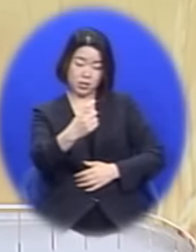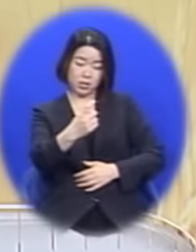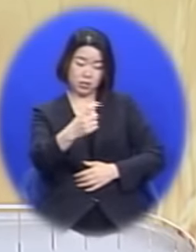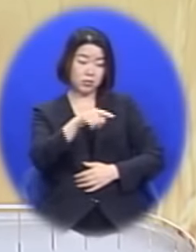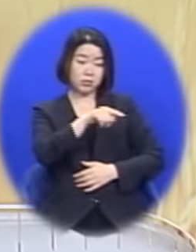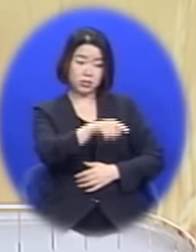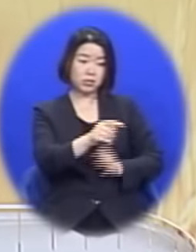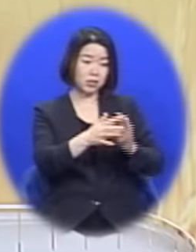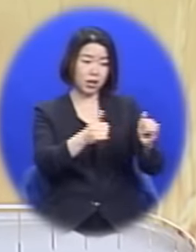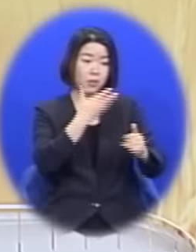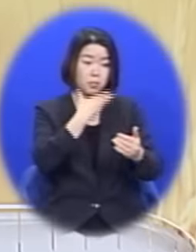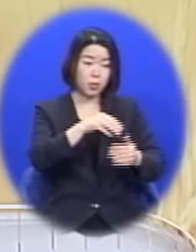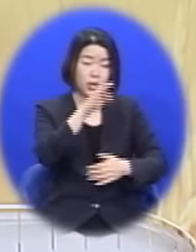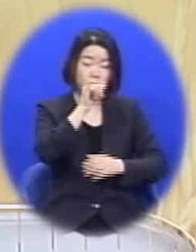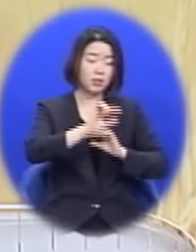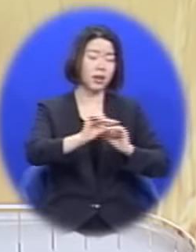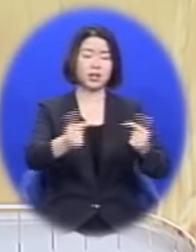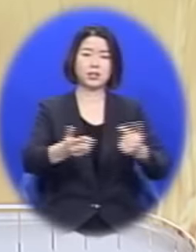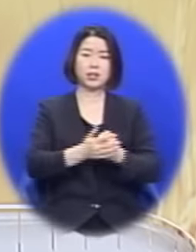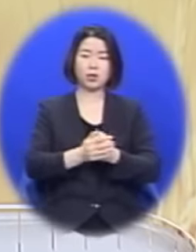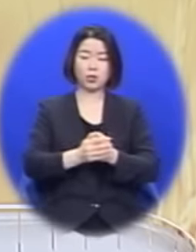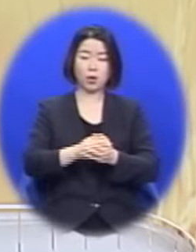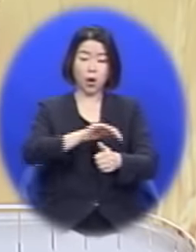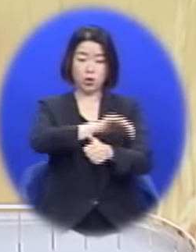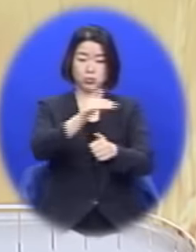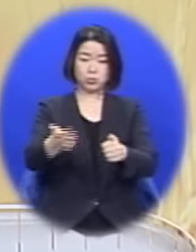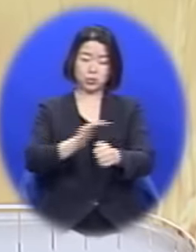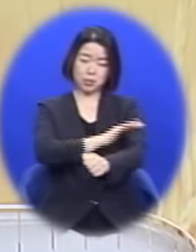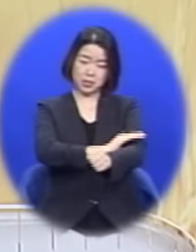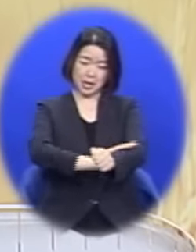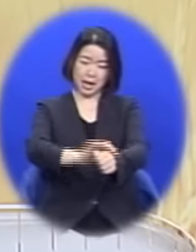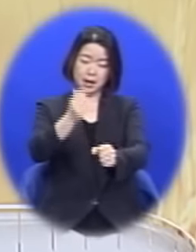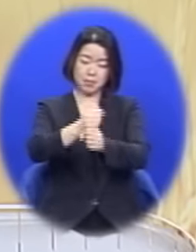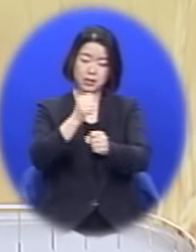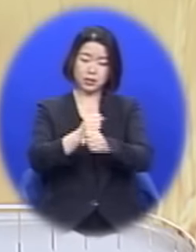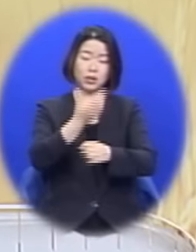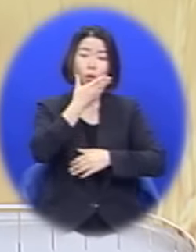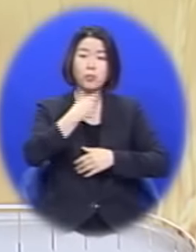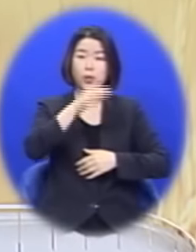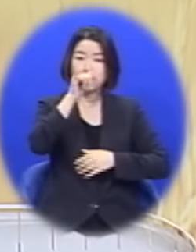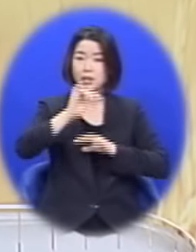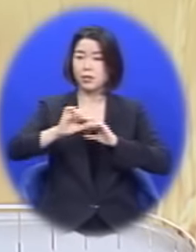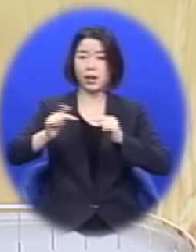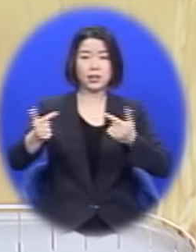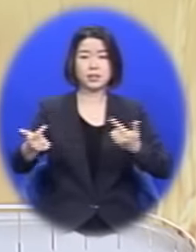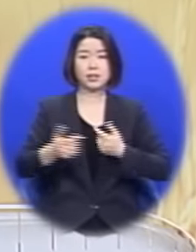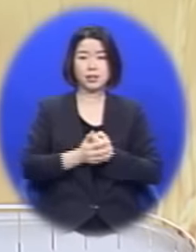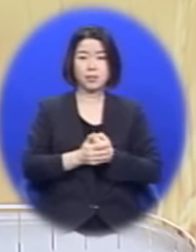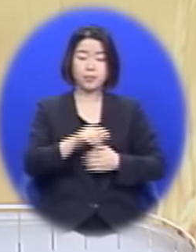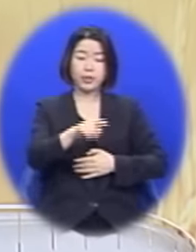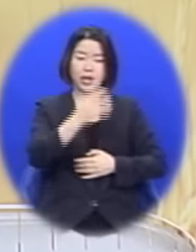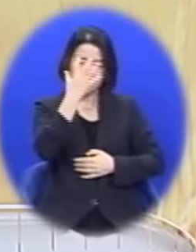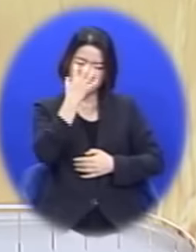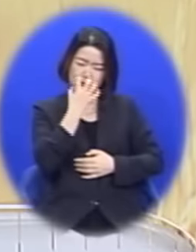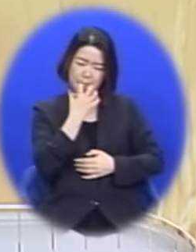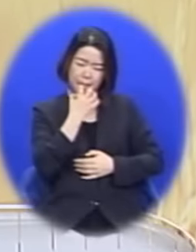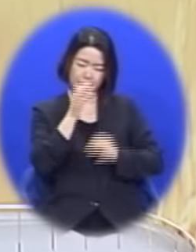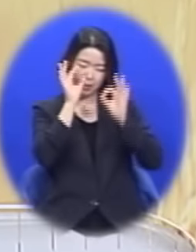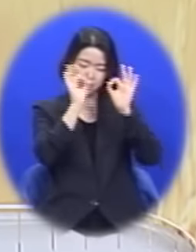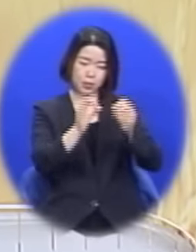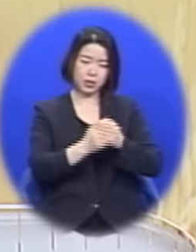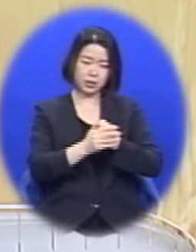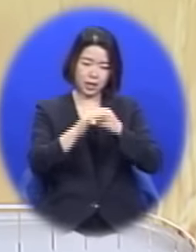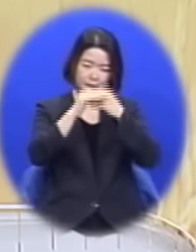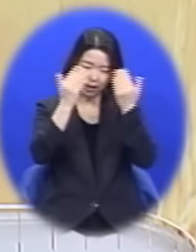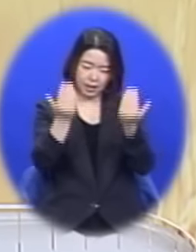아닙니다. 무덤 잘 썼다고 정말 복 있는 거 아닙니다. 그 비참해 보이고 다